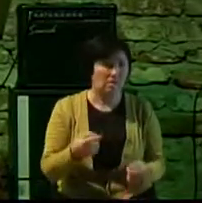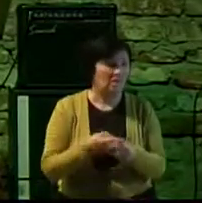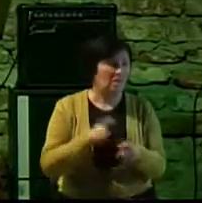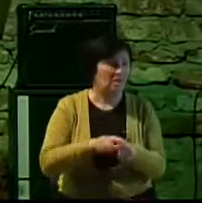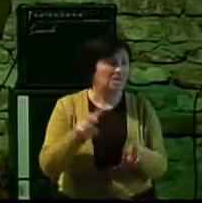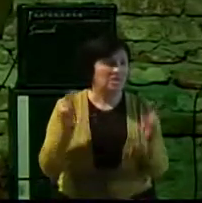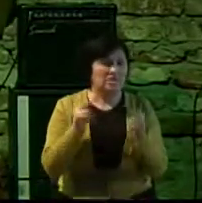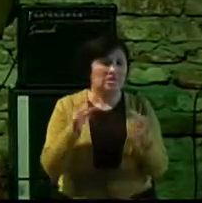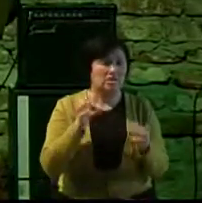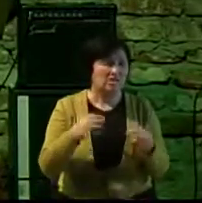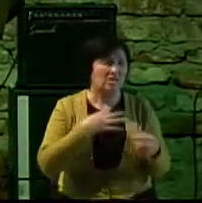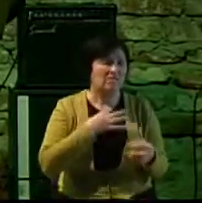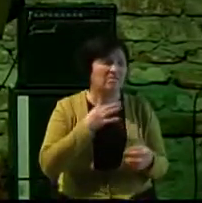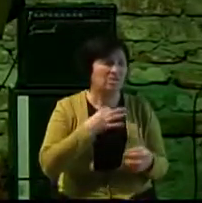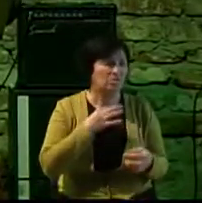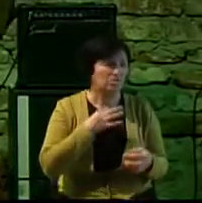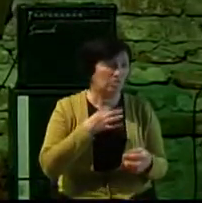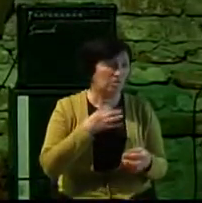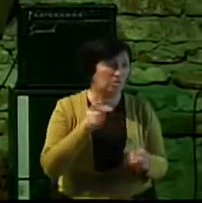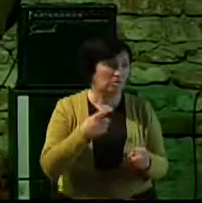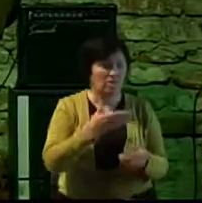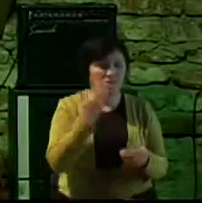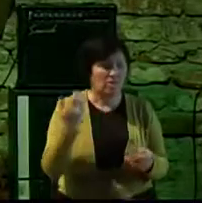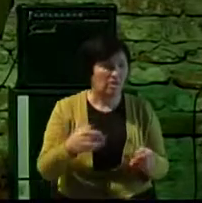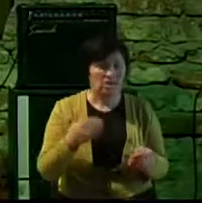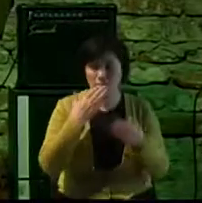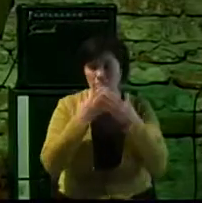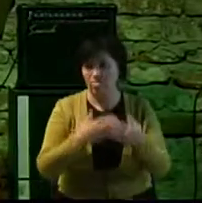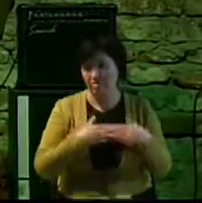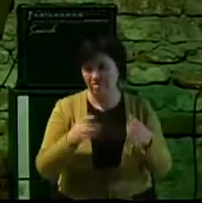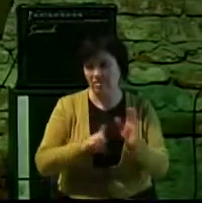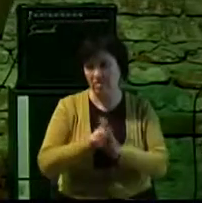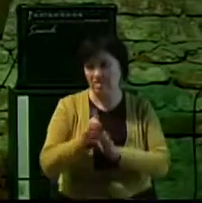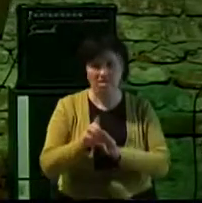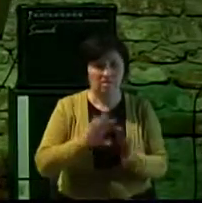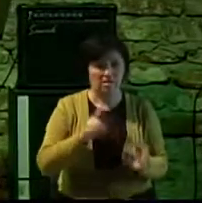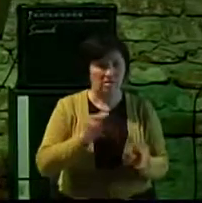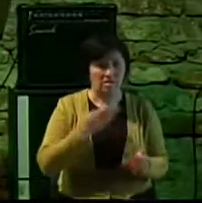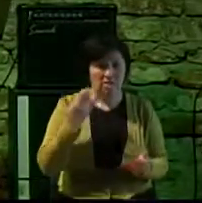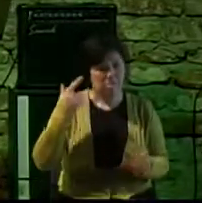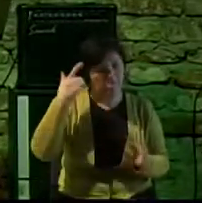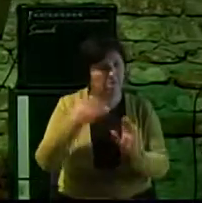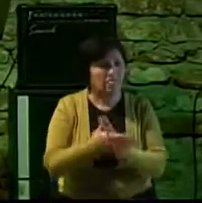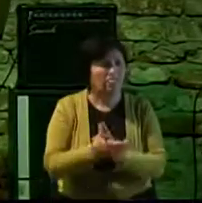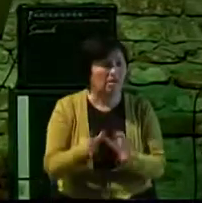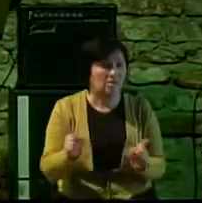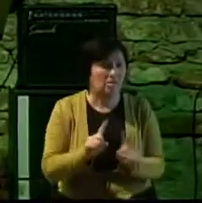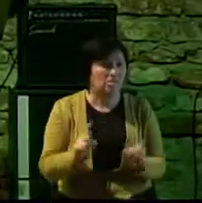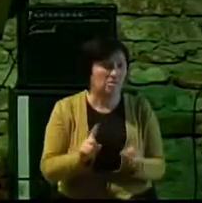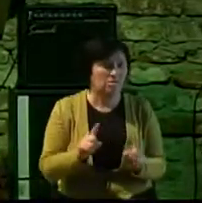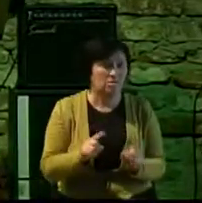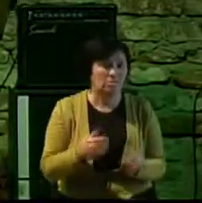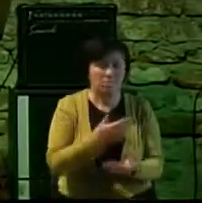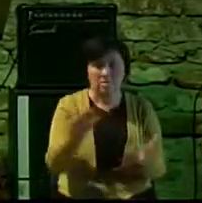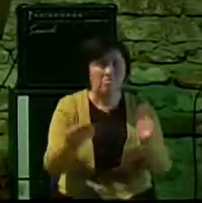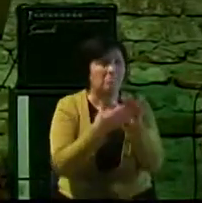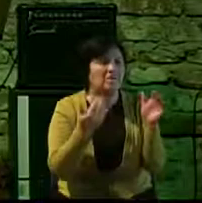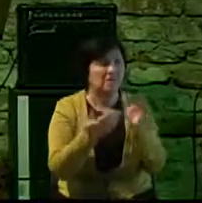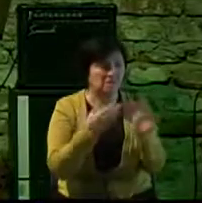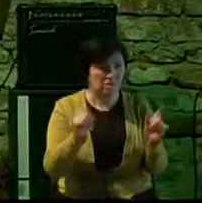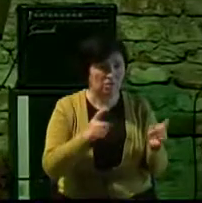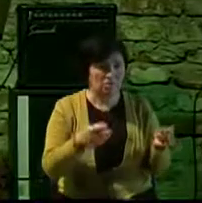о равнодушии, о отсутствии любви и о непонимании того, что мы призваны,